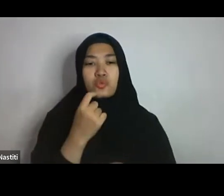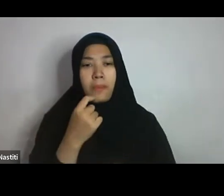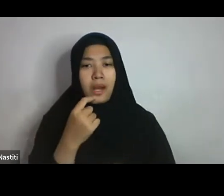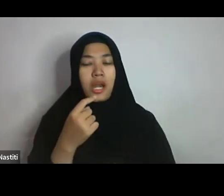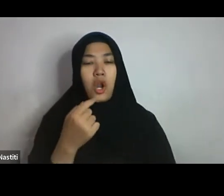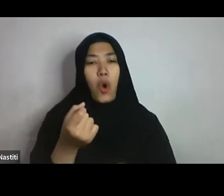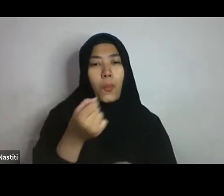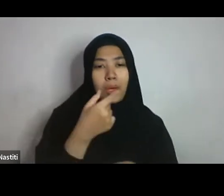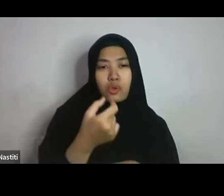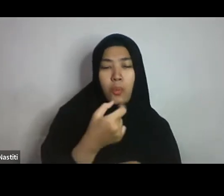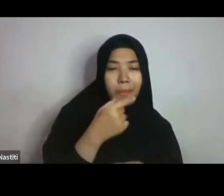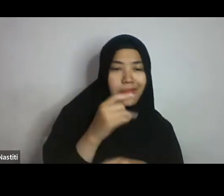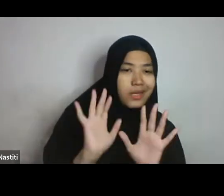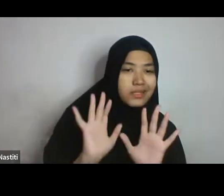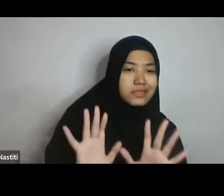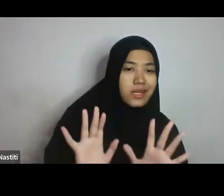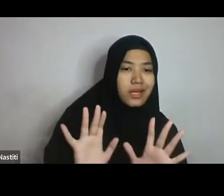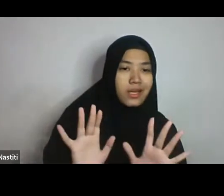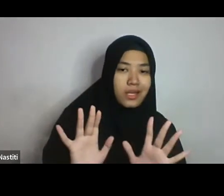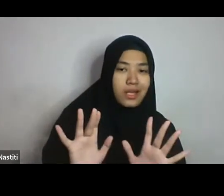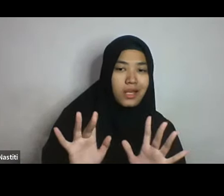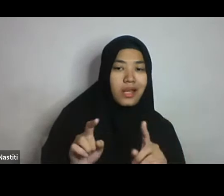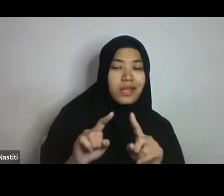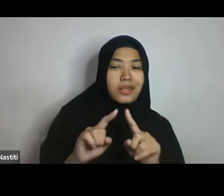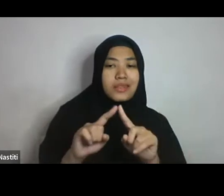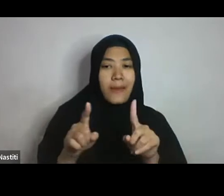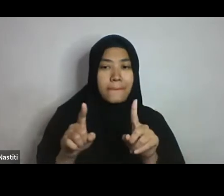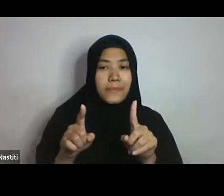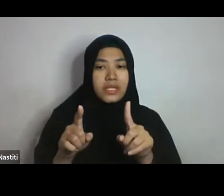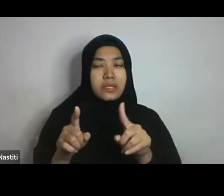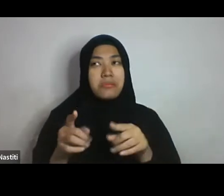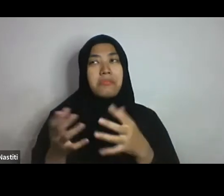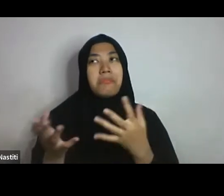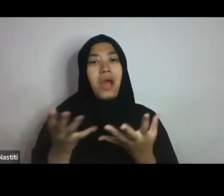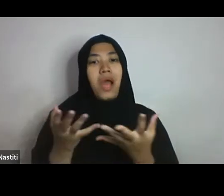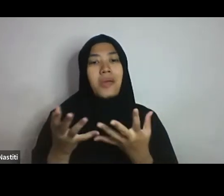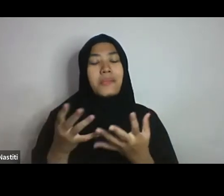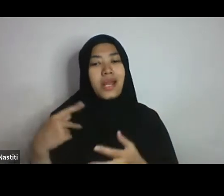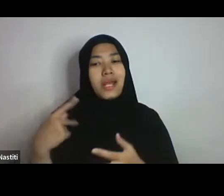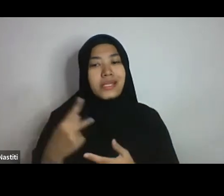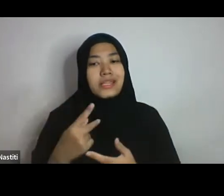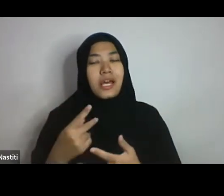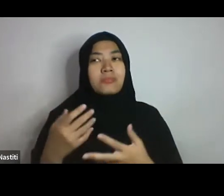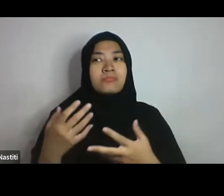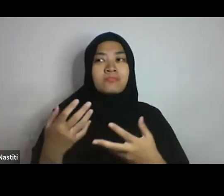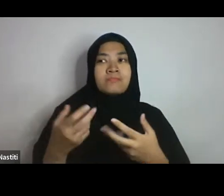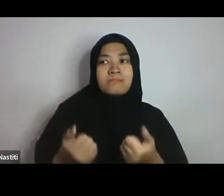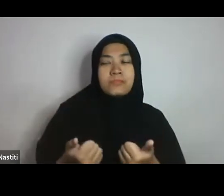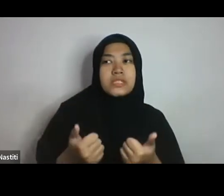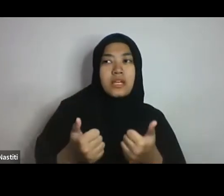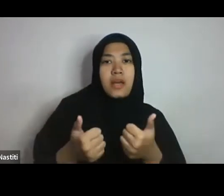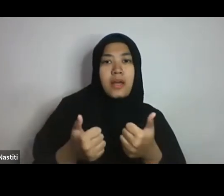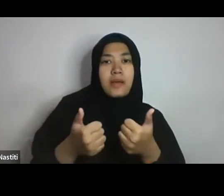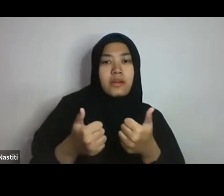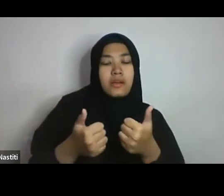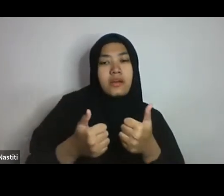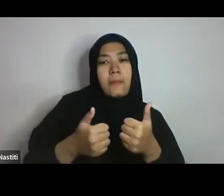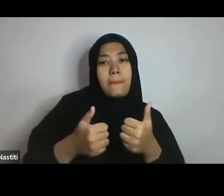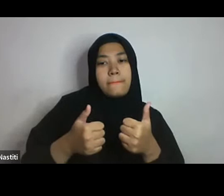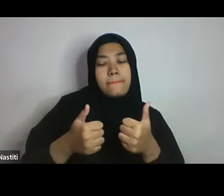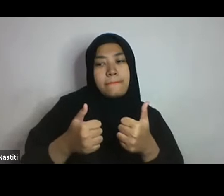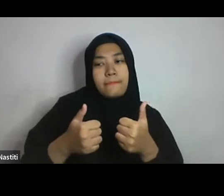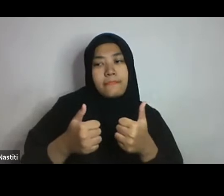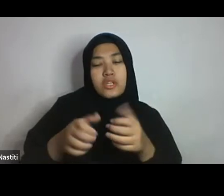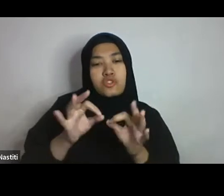saja, tapi juga menangani masalah perumahan, mengenai masalah pekerjaan, pendidikan,